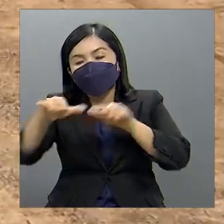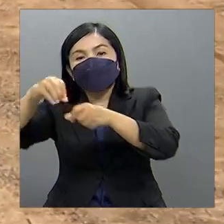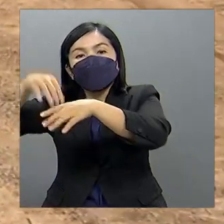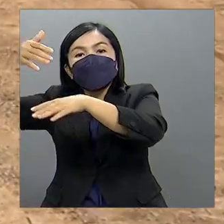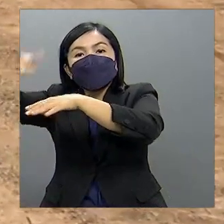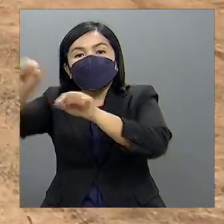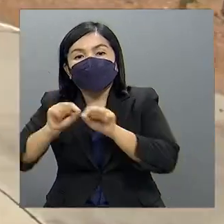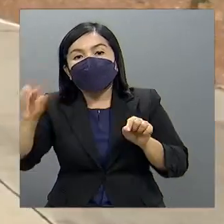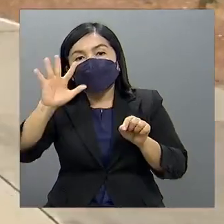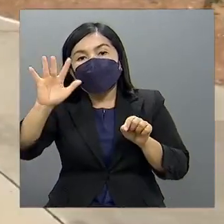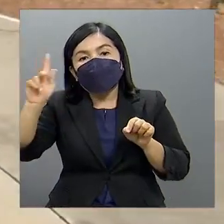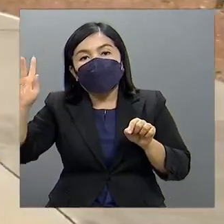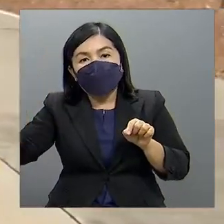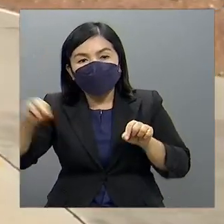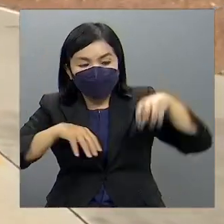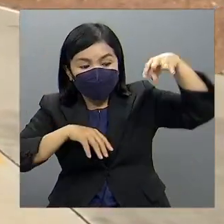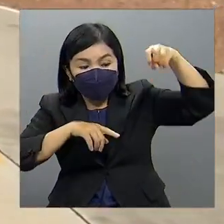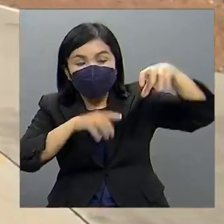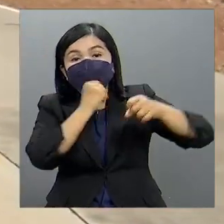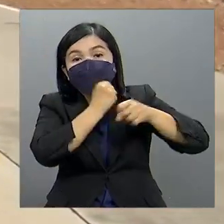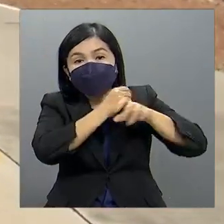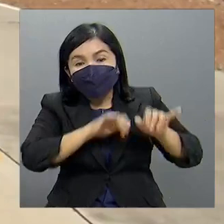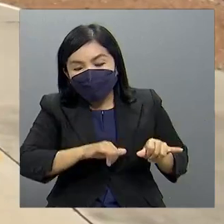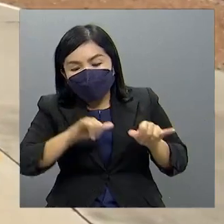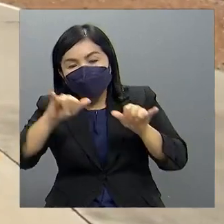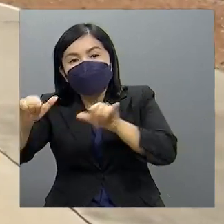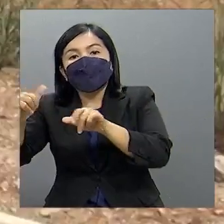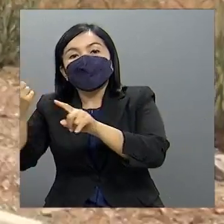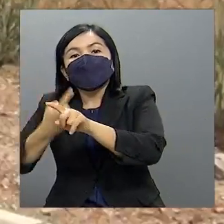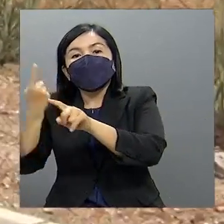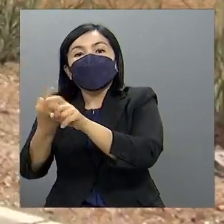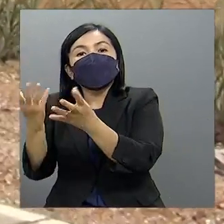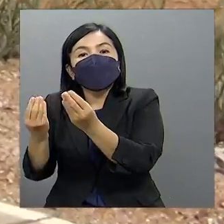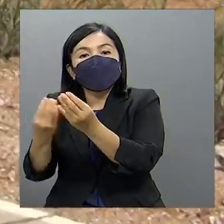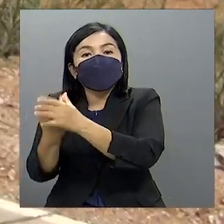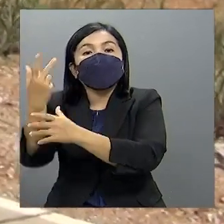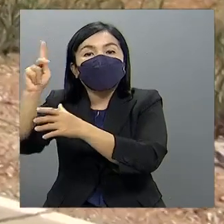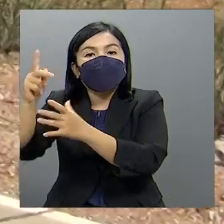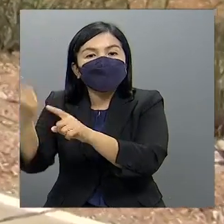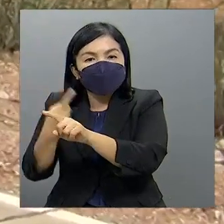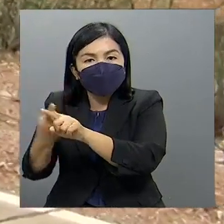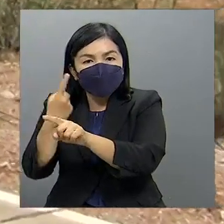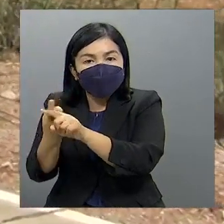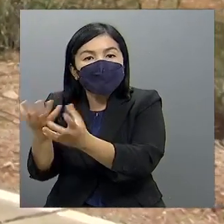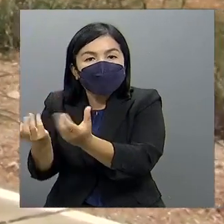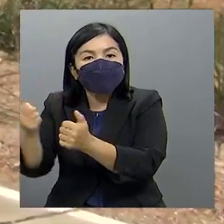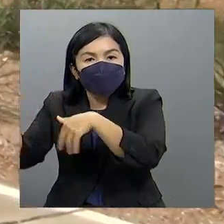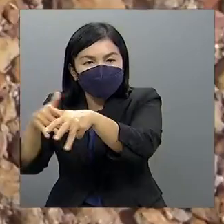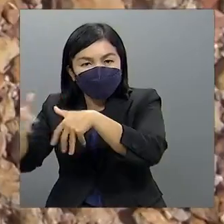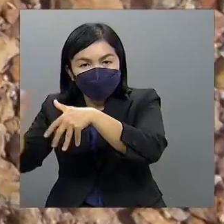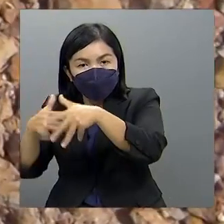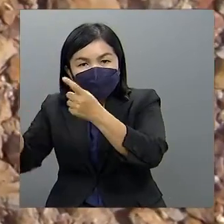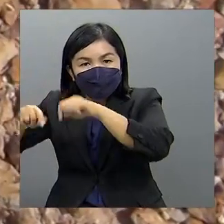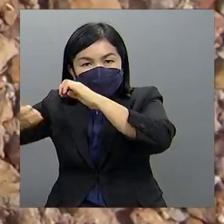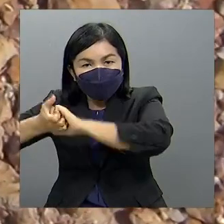กิโลเมตรจากโรงไฟฟ้าก็พอได้เช่าพื้นที่จากกรมป่าไม้รองรับชาวบ้านกลุ่มนี้ซึ่งสัญญาเช่าจะ